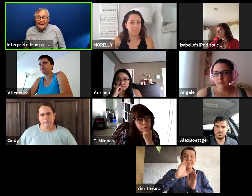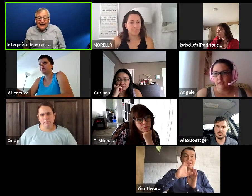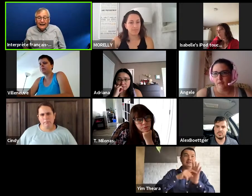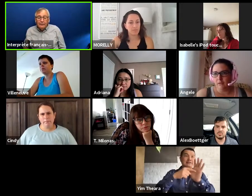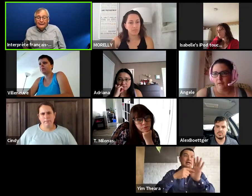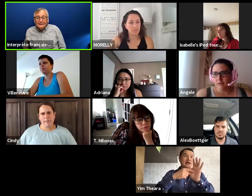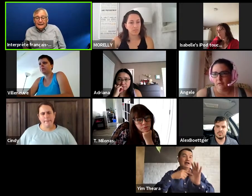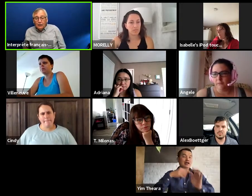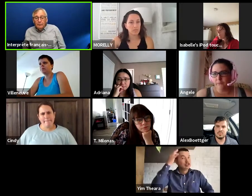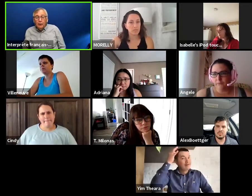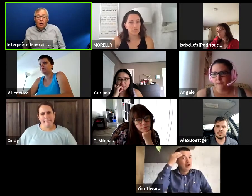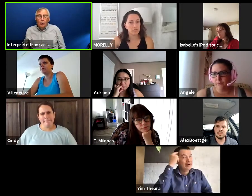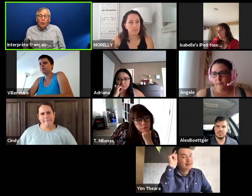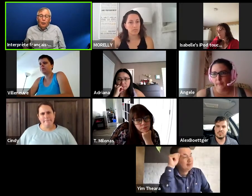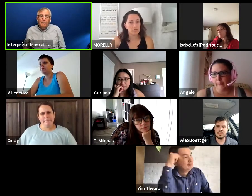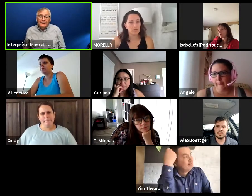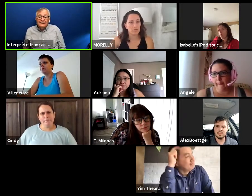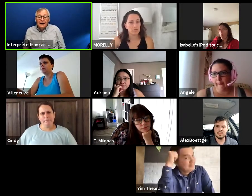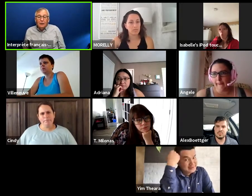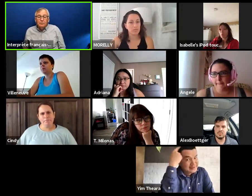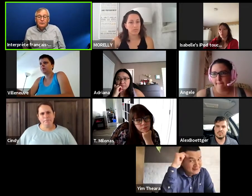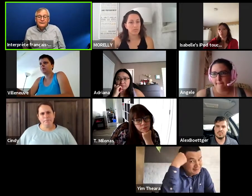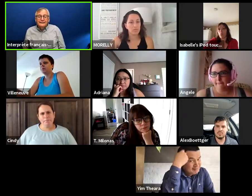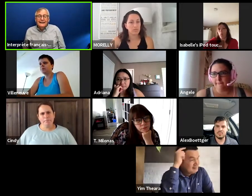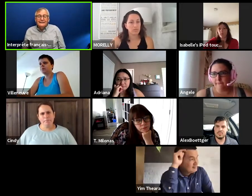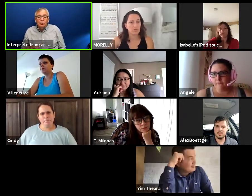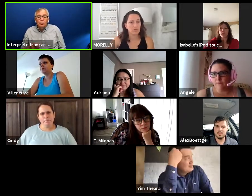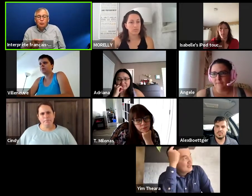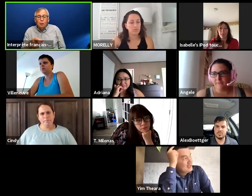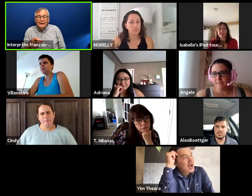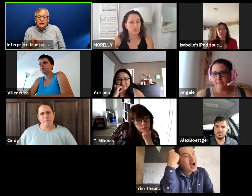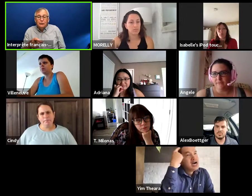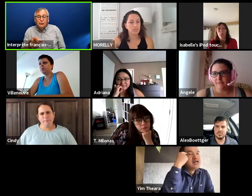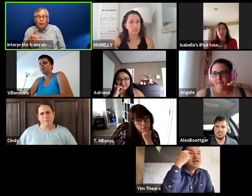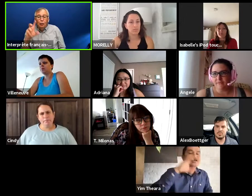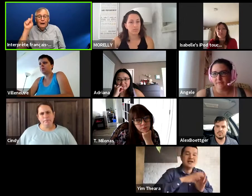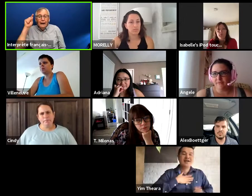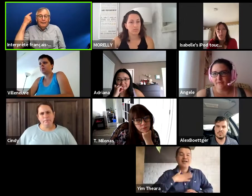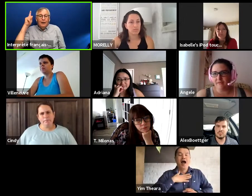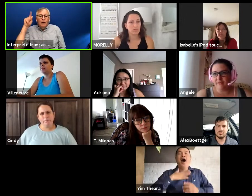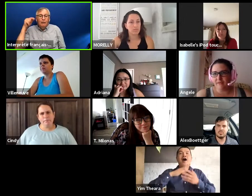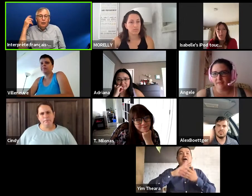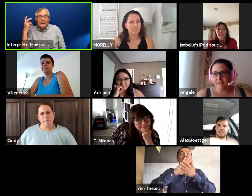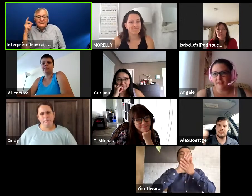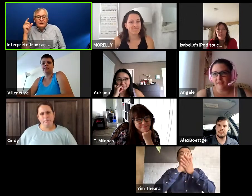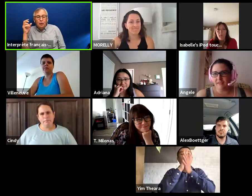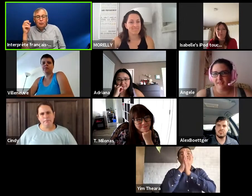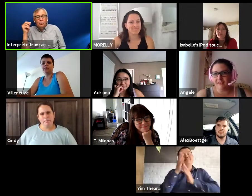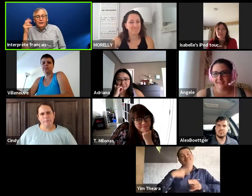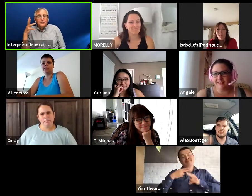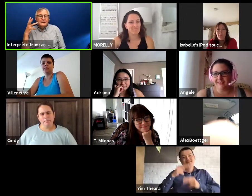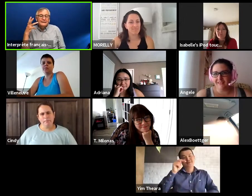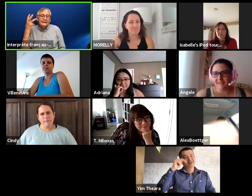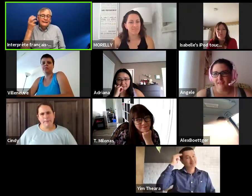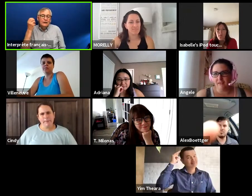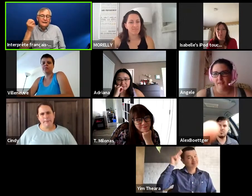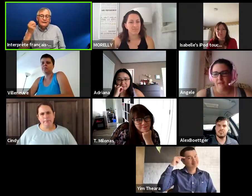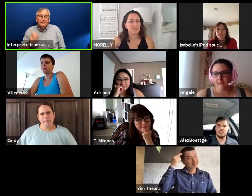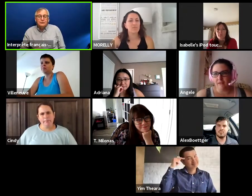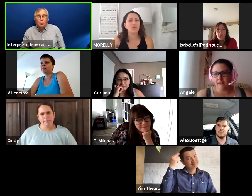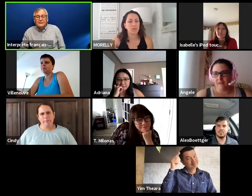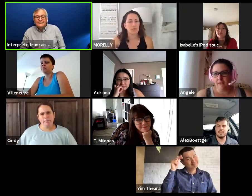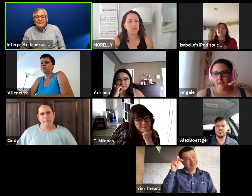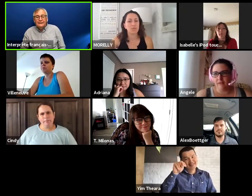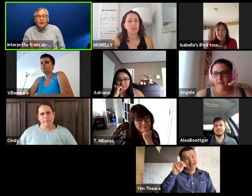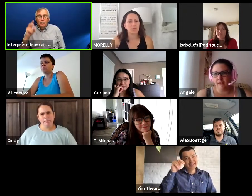de caractère, par exemple. Si elle se tourne toujours les cheveux, mais on va essayer de trouver un signe qui